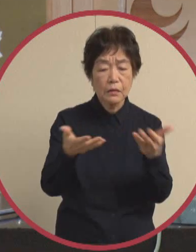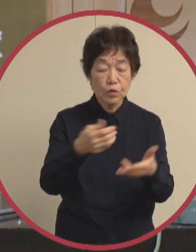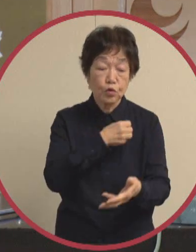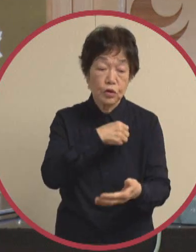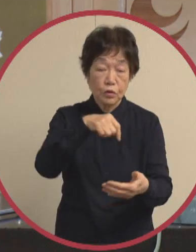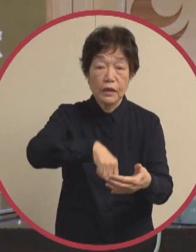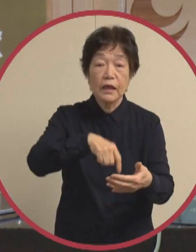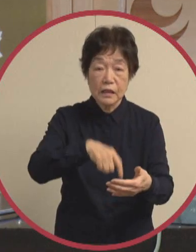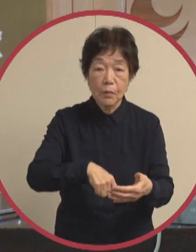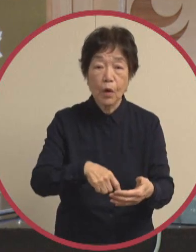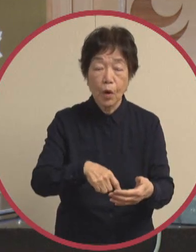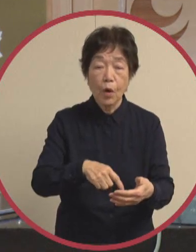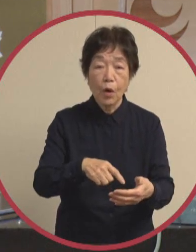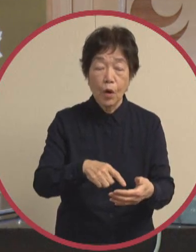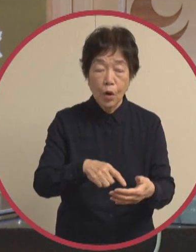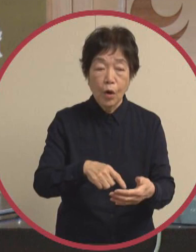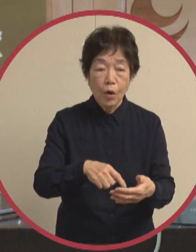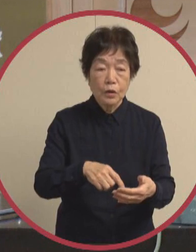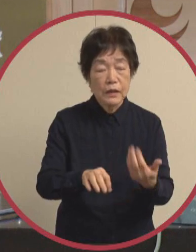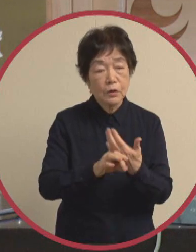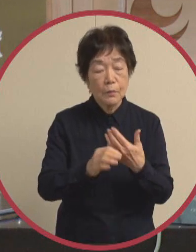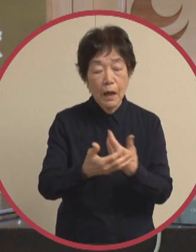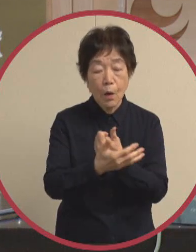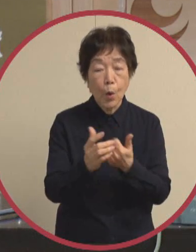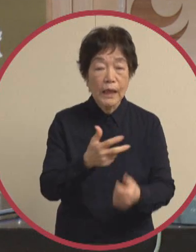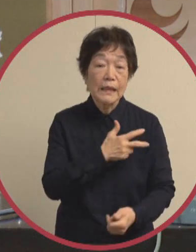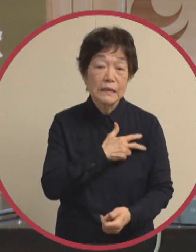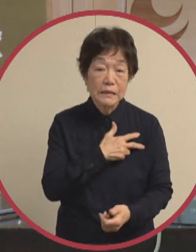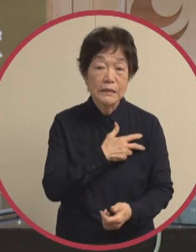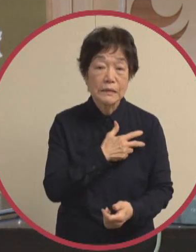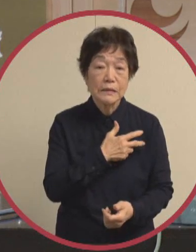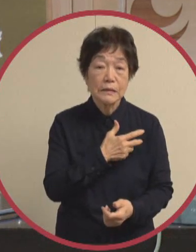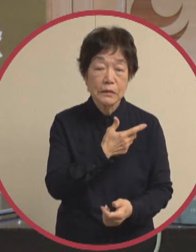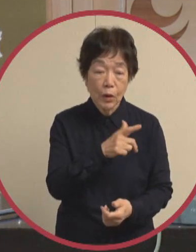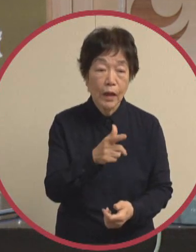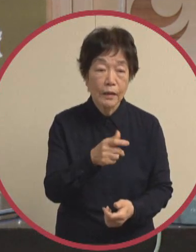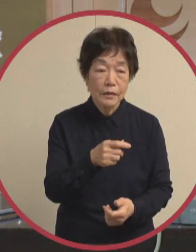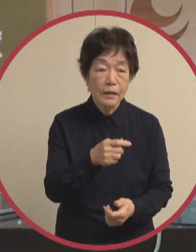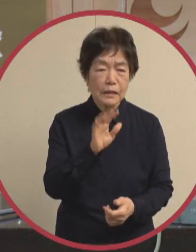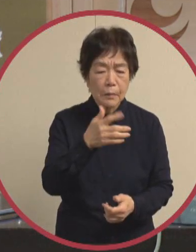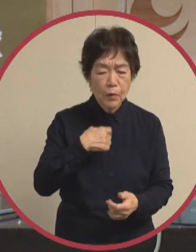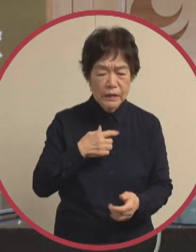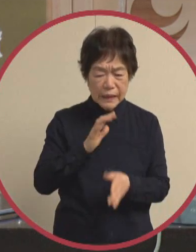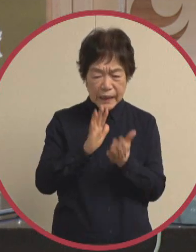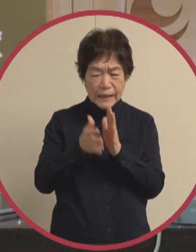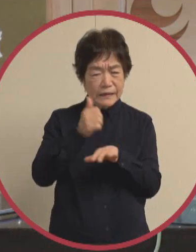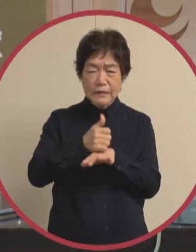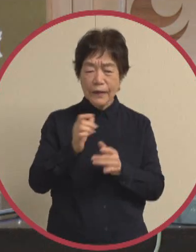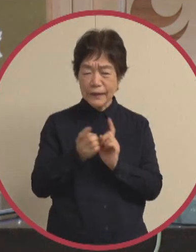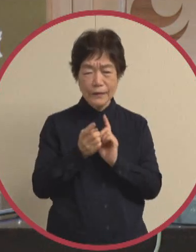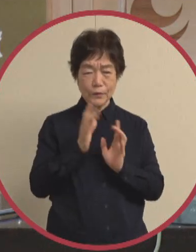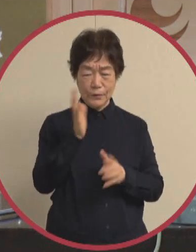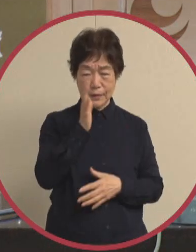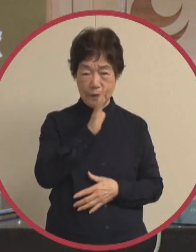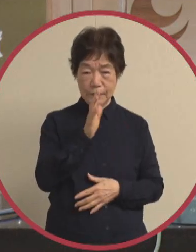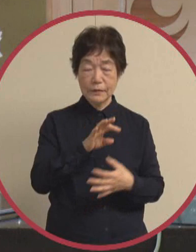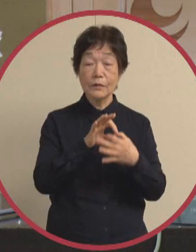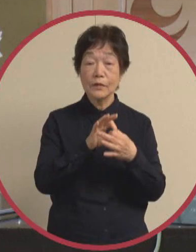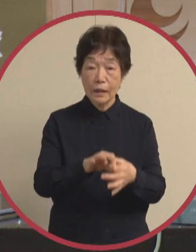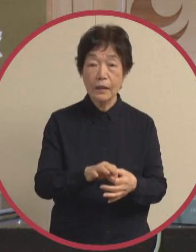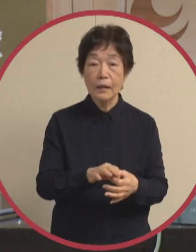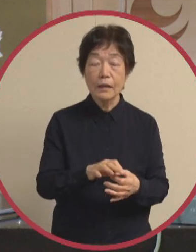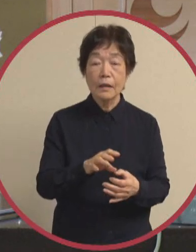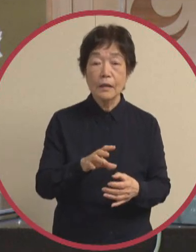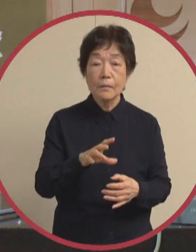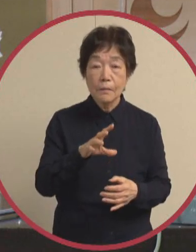ね一部対象になっているんですね。あの保健師さんだとか、ただ私は対象じゃないんですね。なの